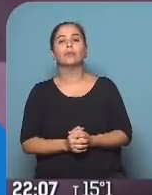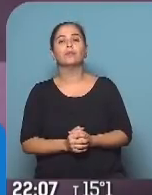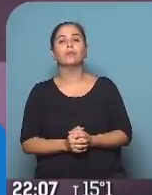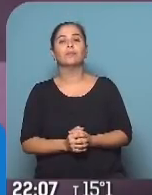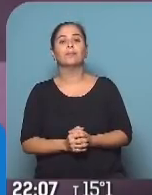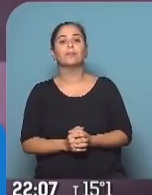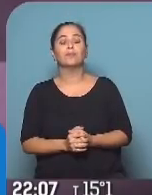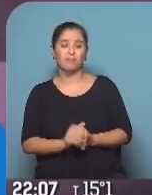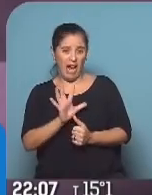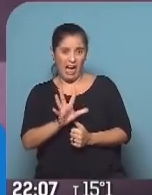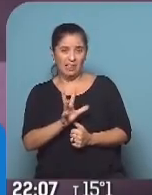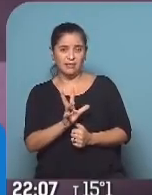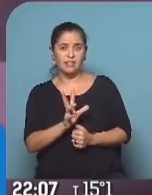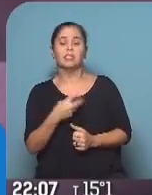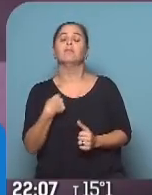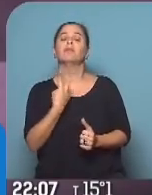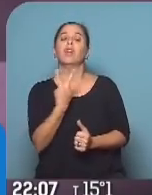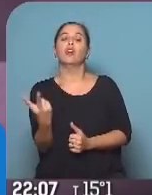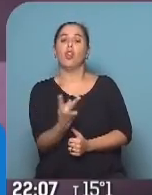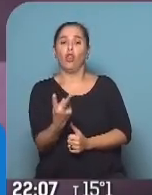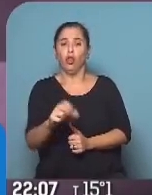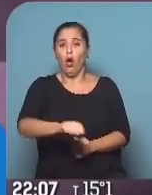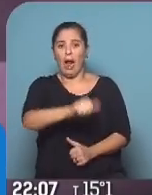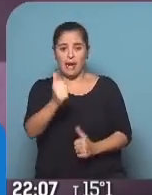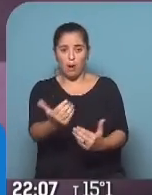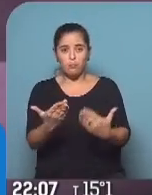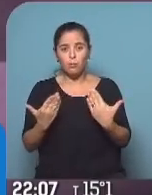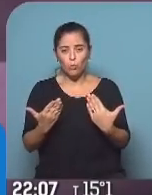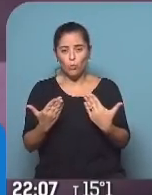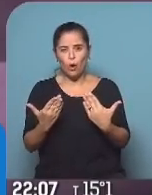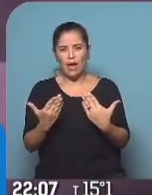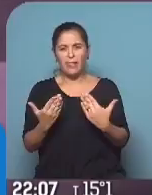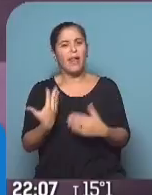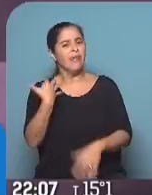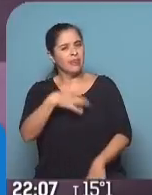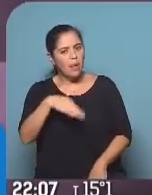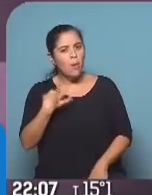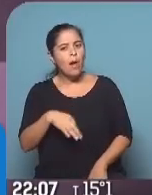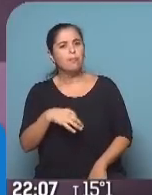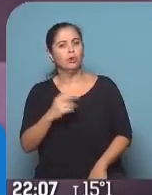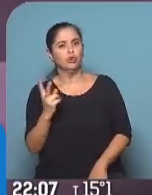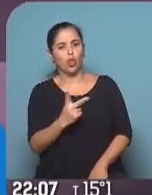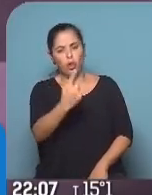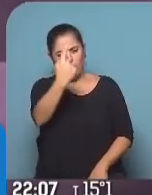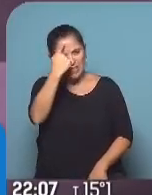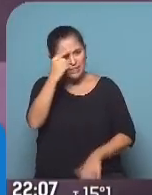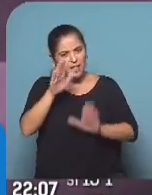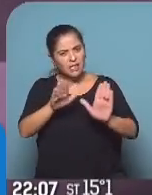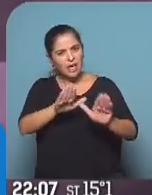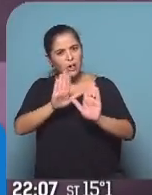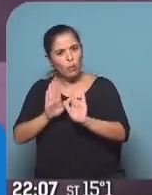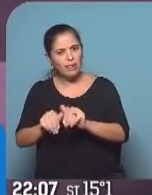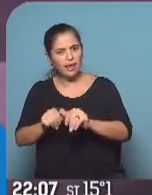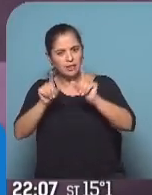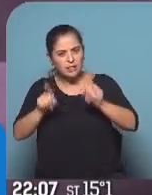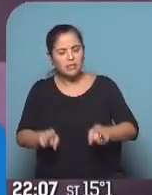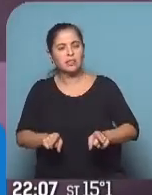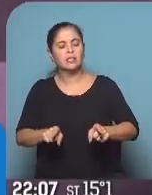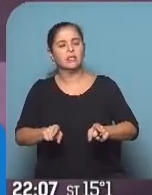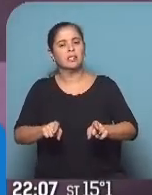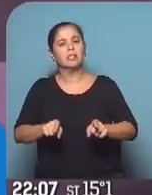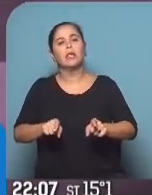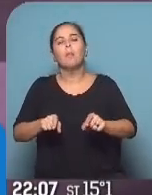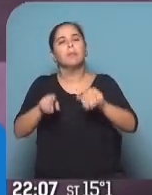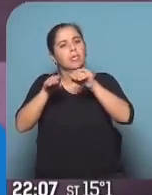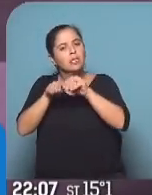上，达成一个互利双赢的协议。同时，中方